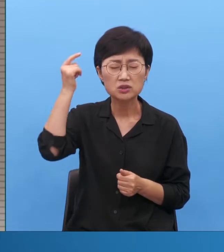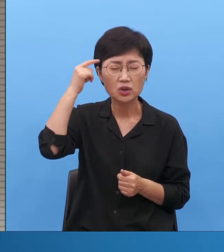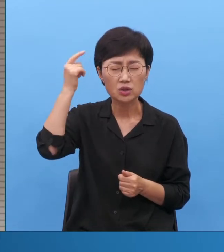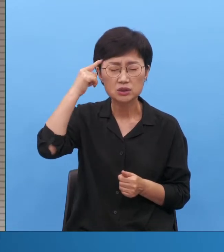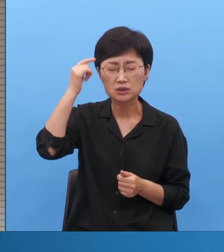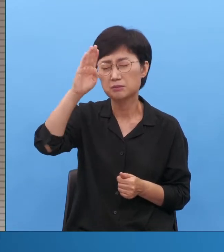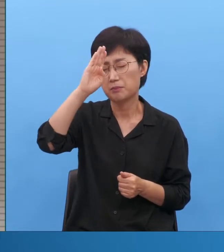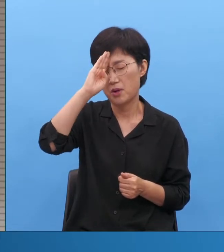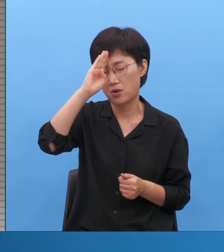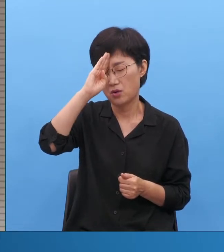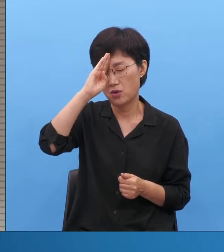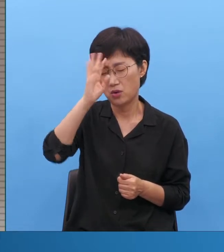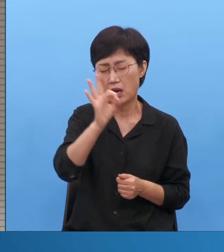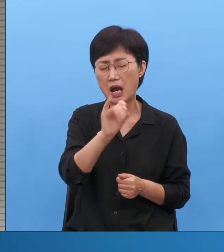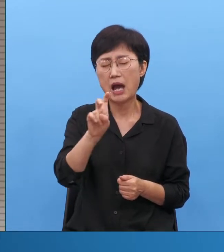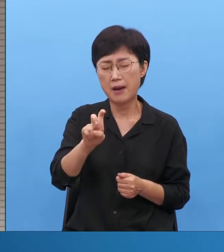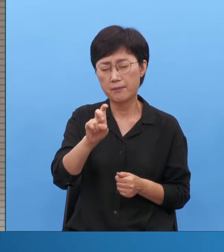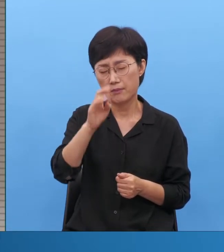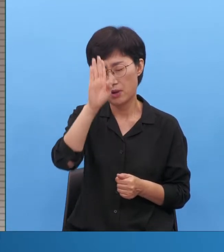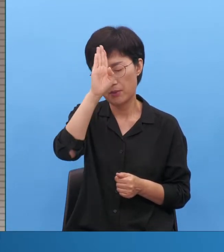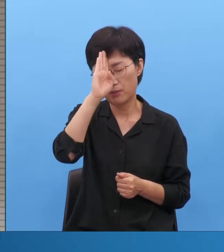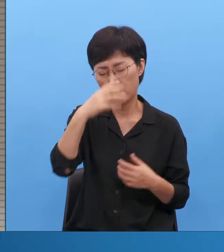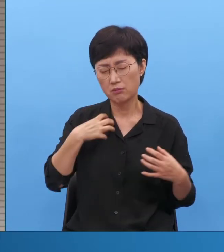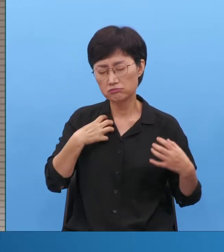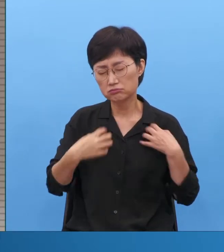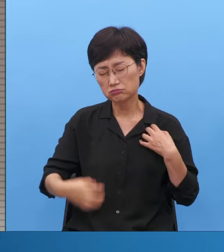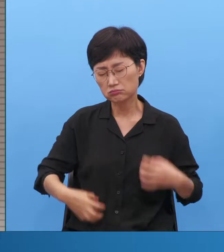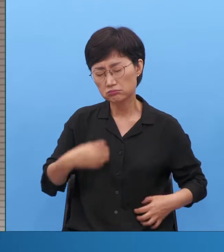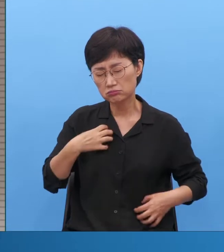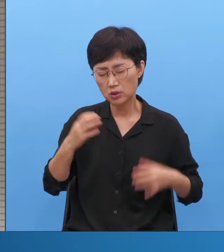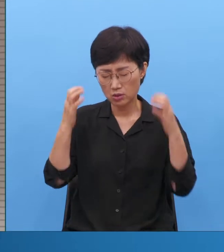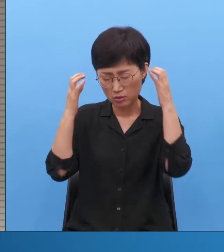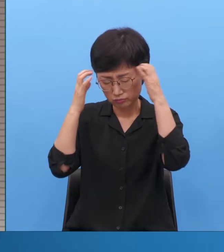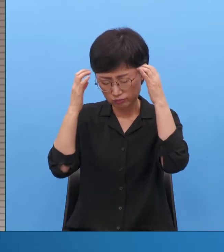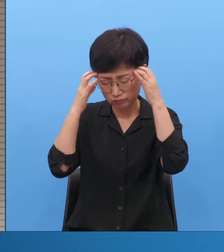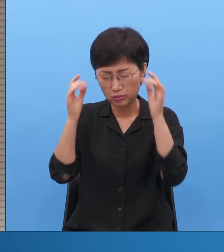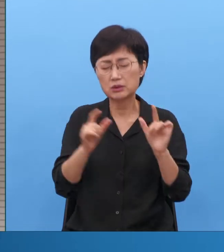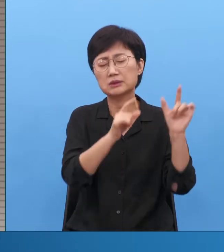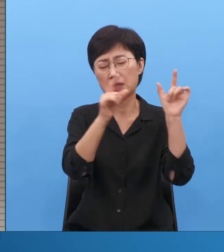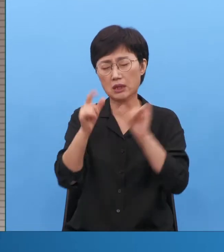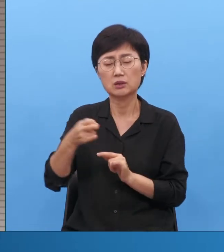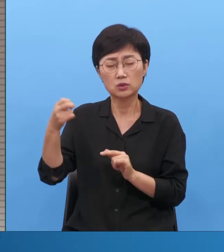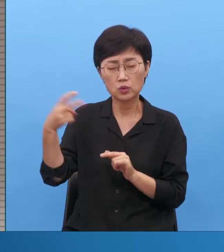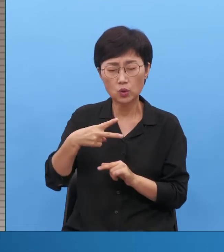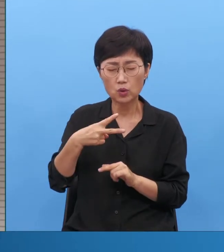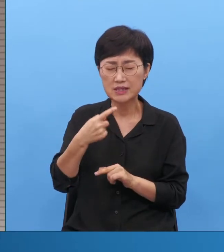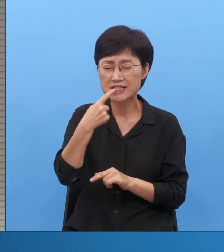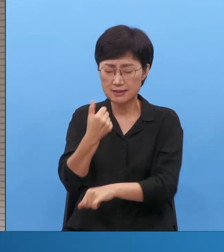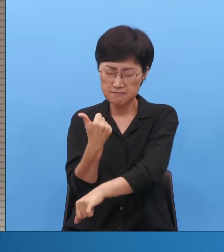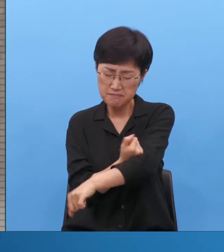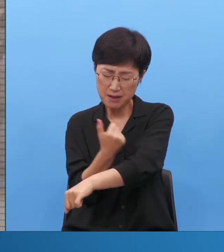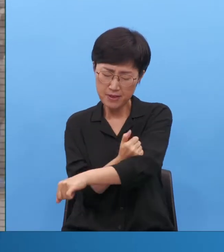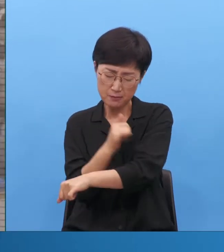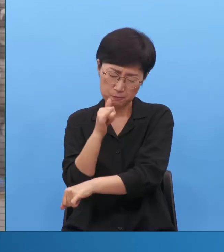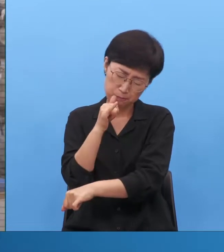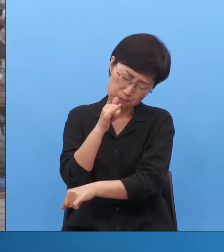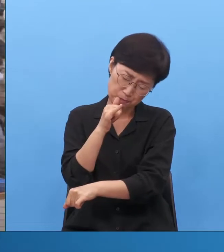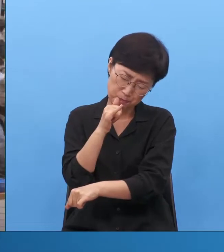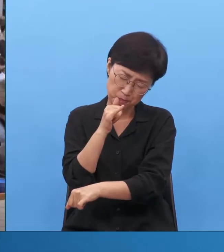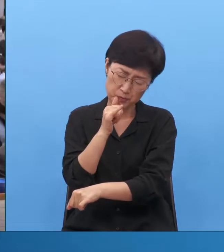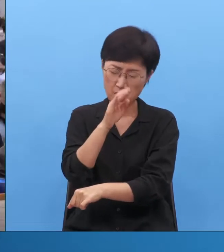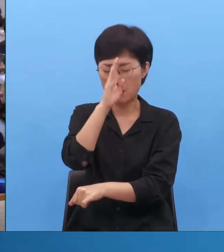문제와 암 등의 질병으로 고통 가운데 살아가며 마약과 중독으로 방황하고 있습니다. All too many people